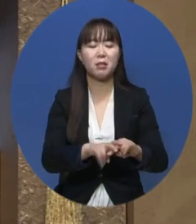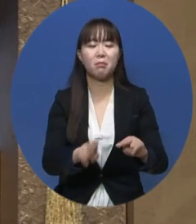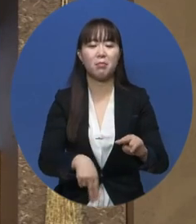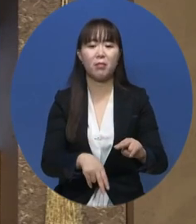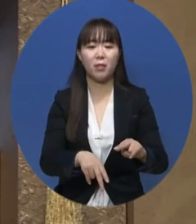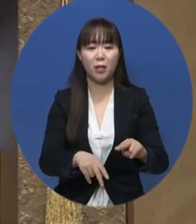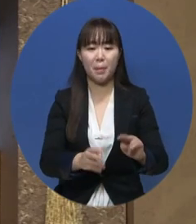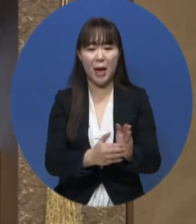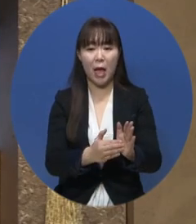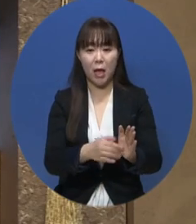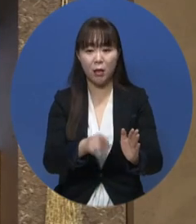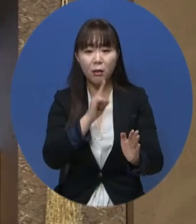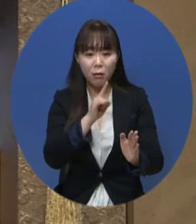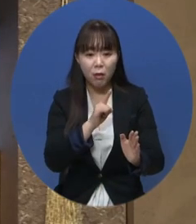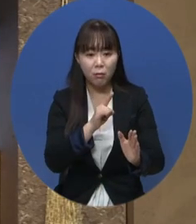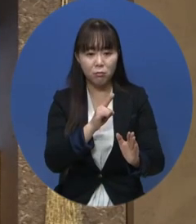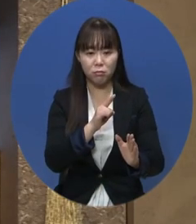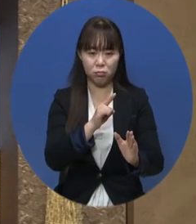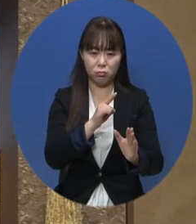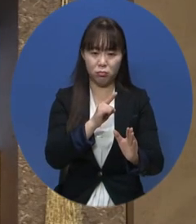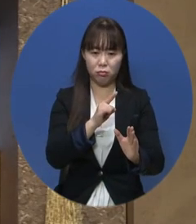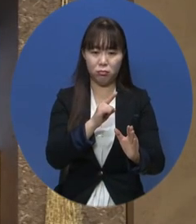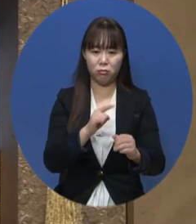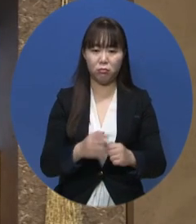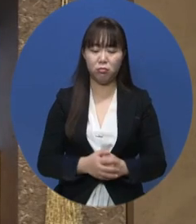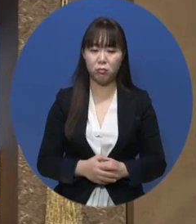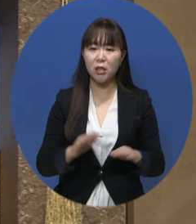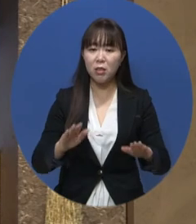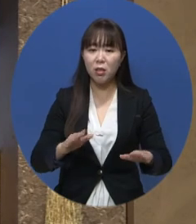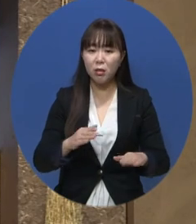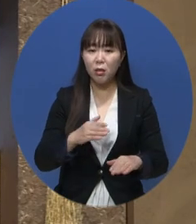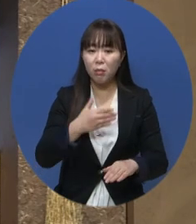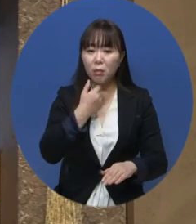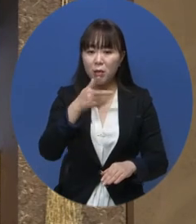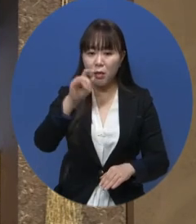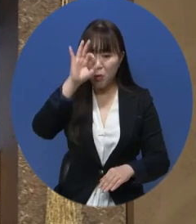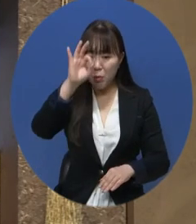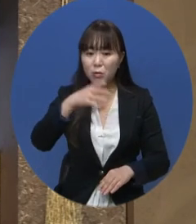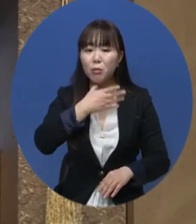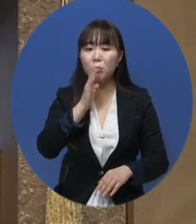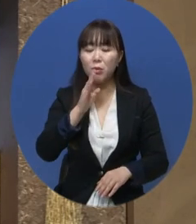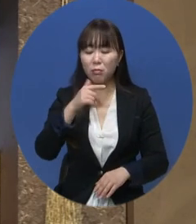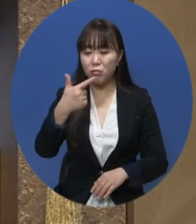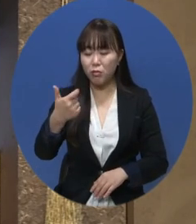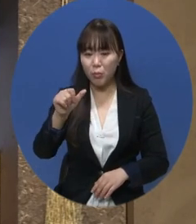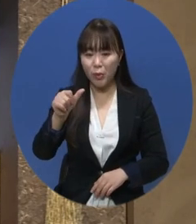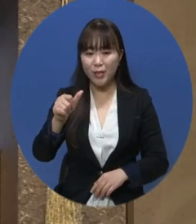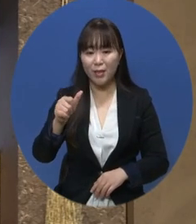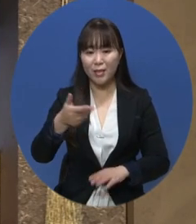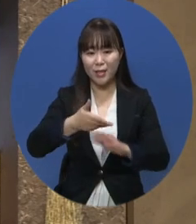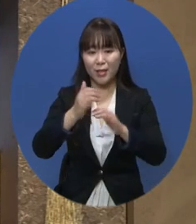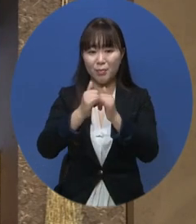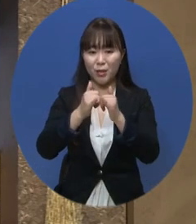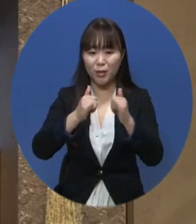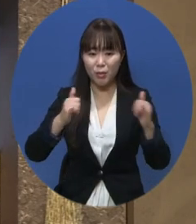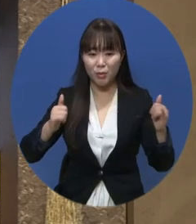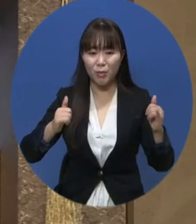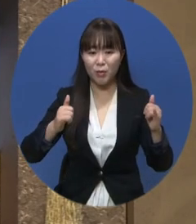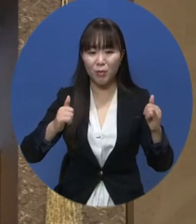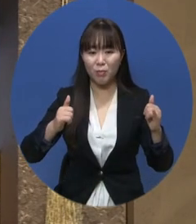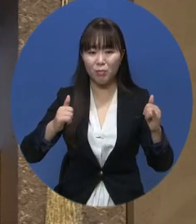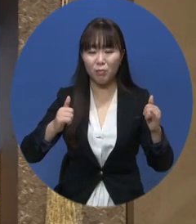그만하세요. 그러면 아마 지금 65세 이상 되신 우리 이 시청하시는 우리